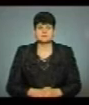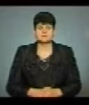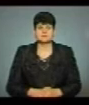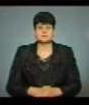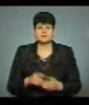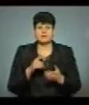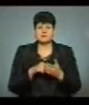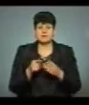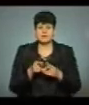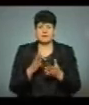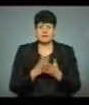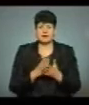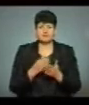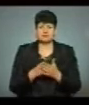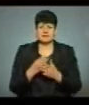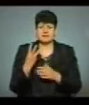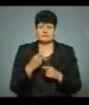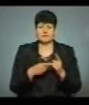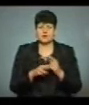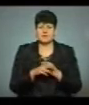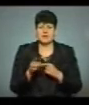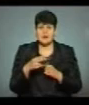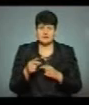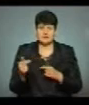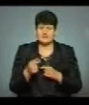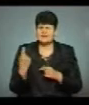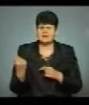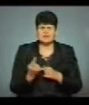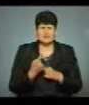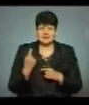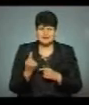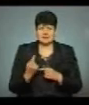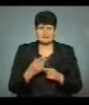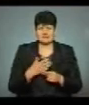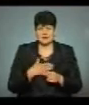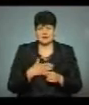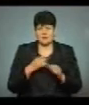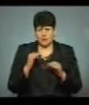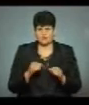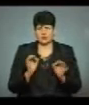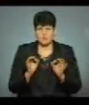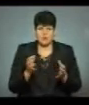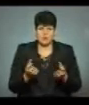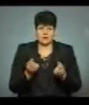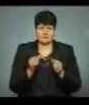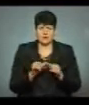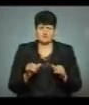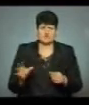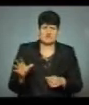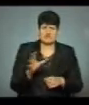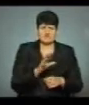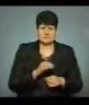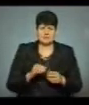Місто Торопіль має бюджет 3,5 мільярда гривень. Єдиний, напевно, з усіх названих тут населених пунктів може нормально утримувати і розвивати всі